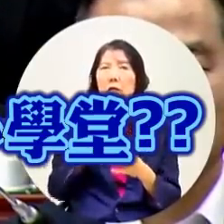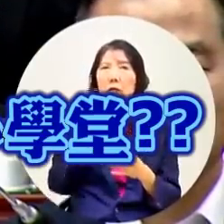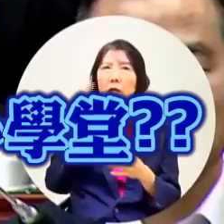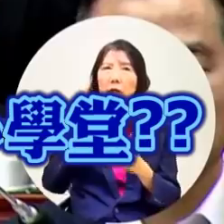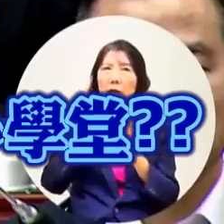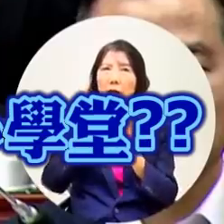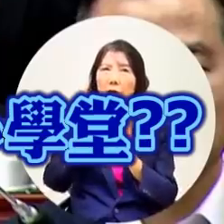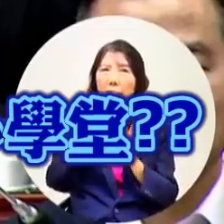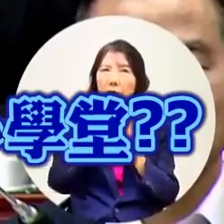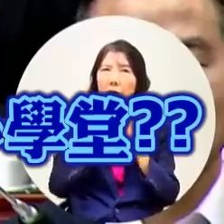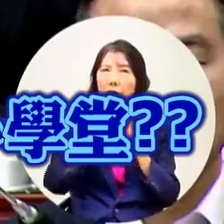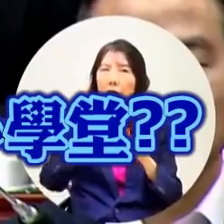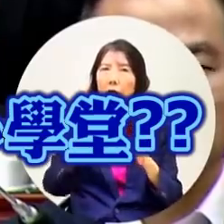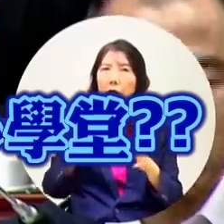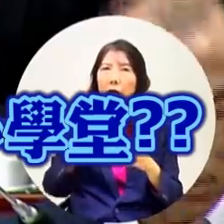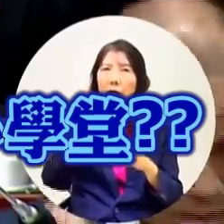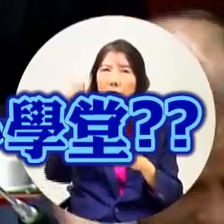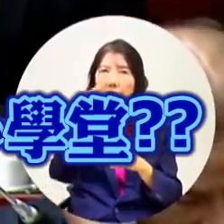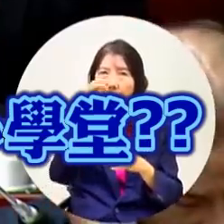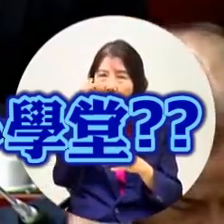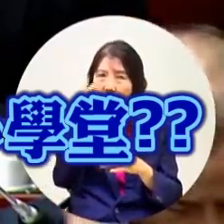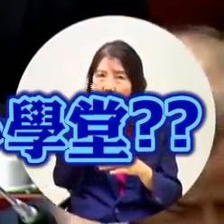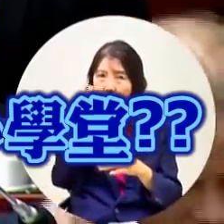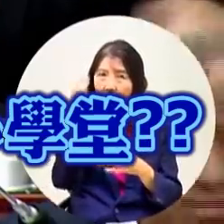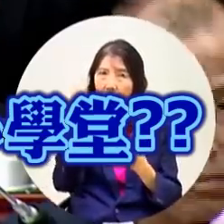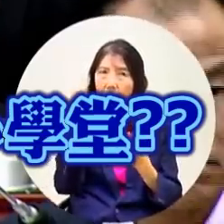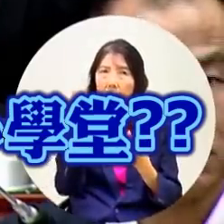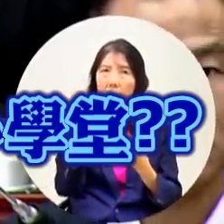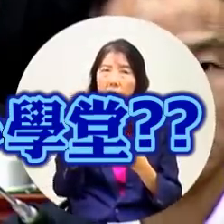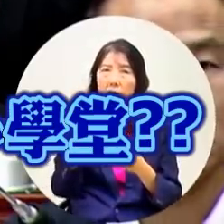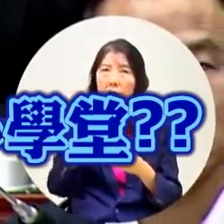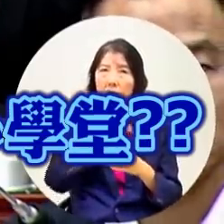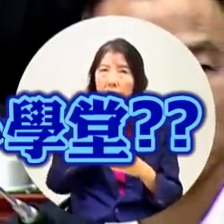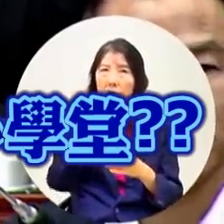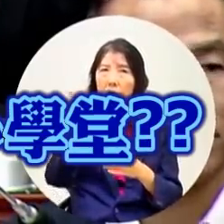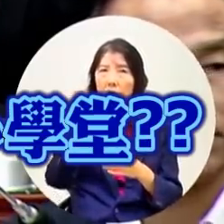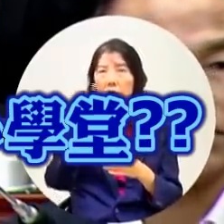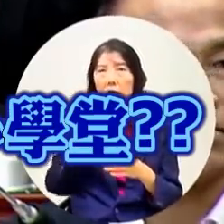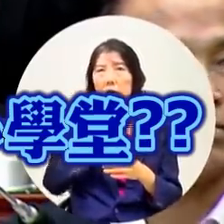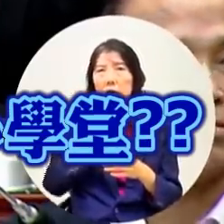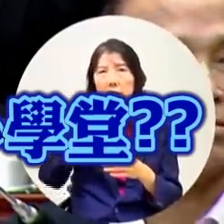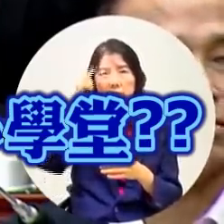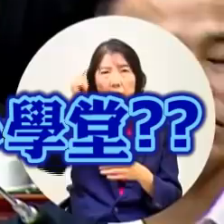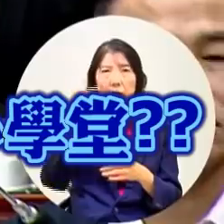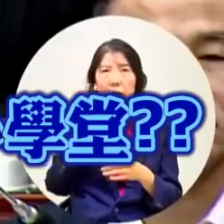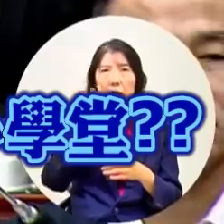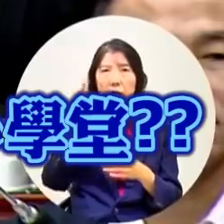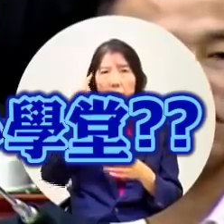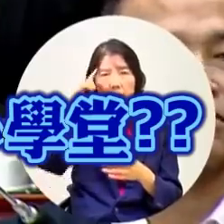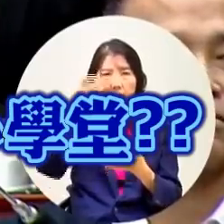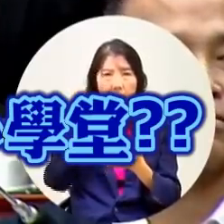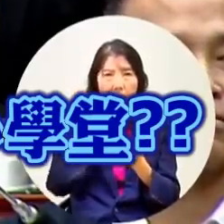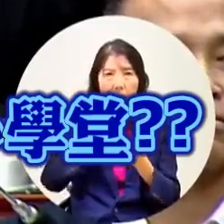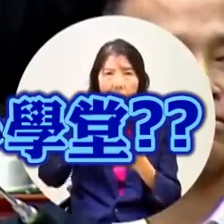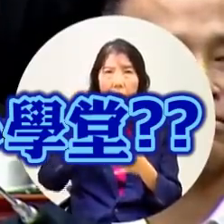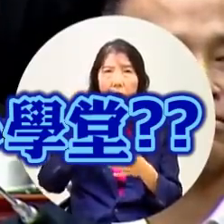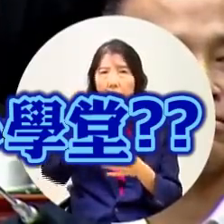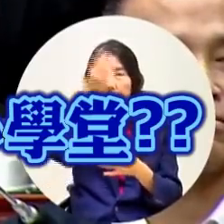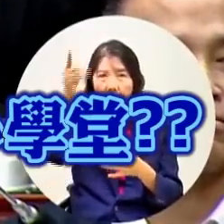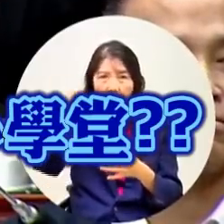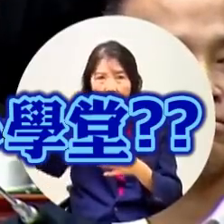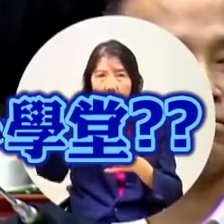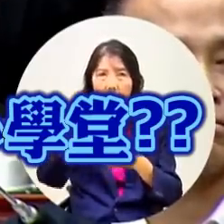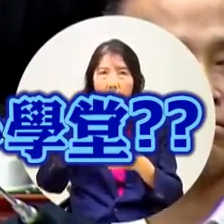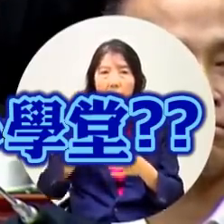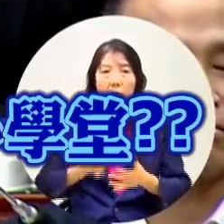们没有任何特权。各位几位议员，邱议员，你们自己思考。我不想讲，这样子一个年轻人，给他一个机会，充满